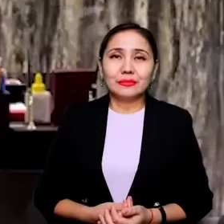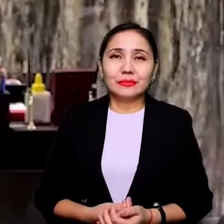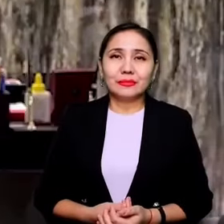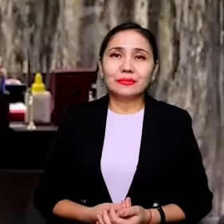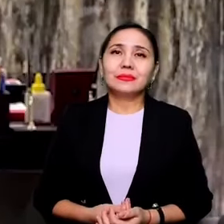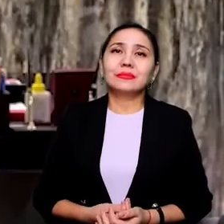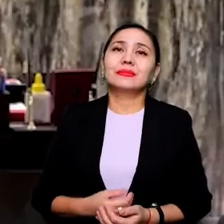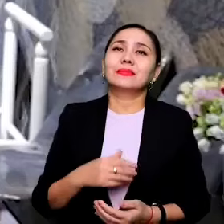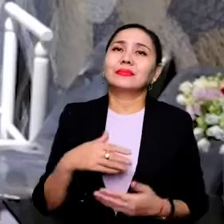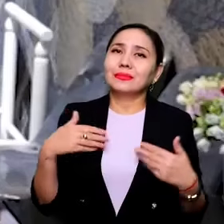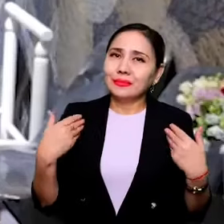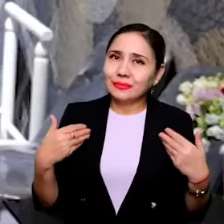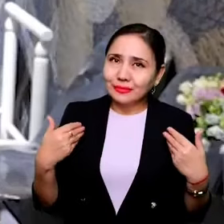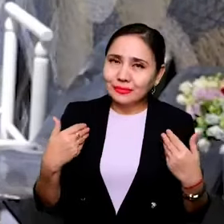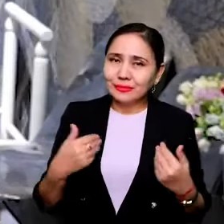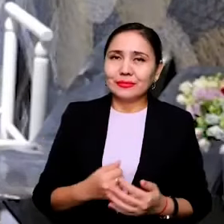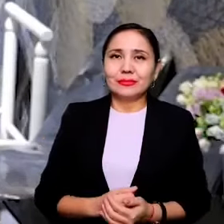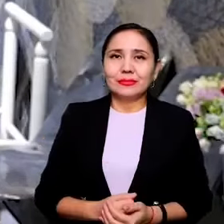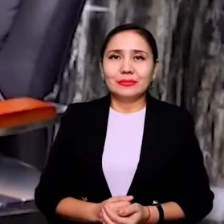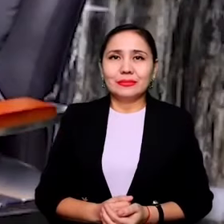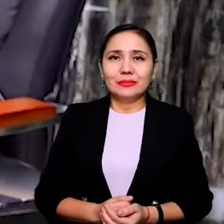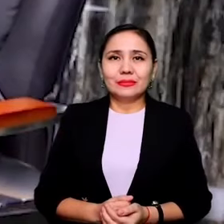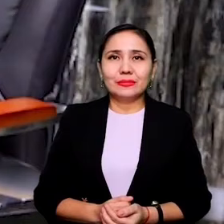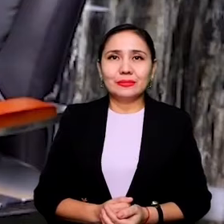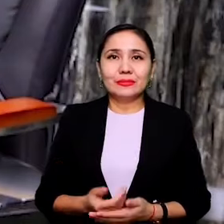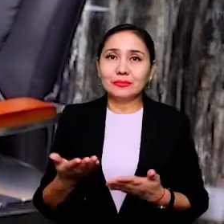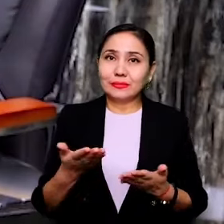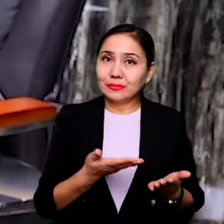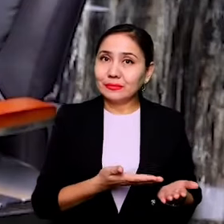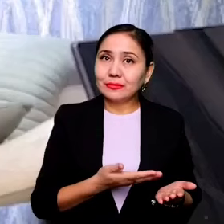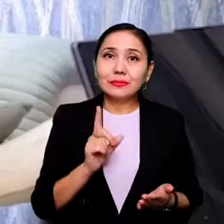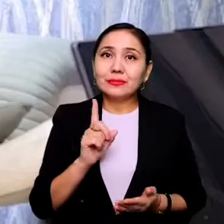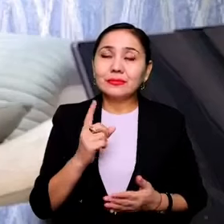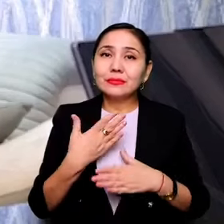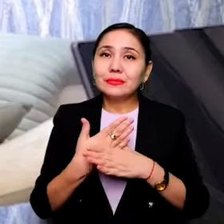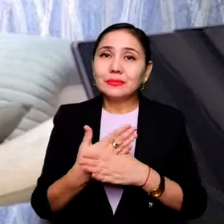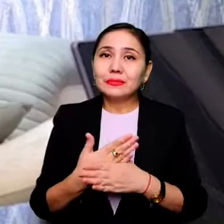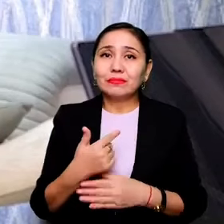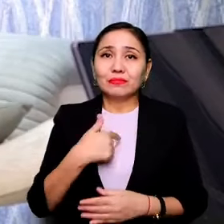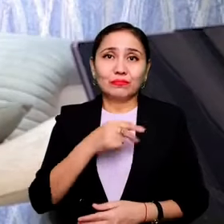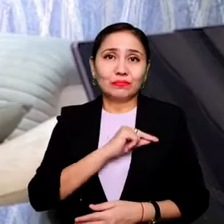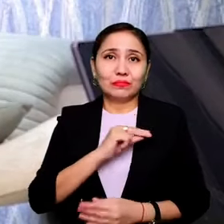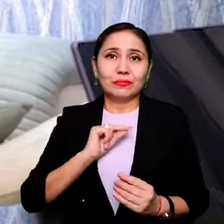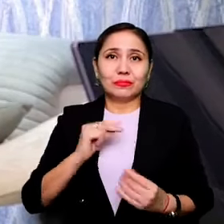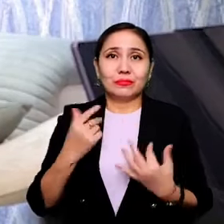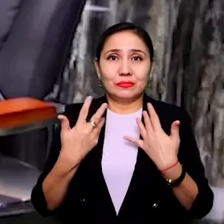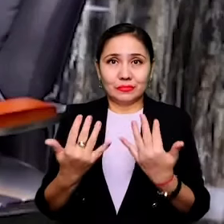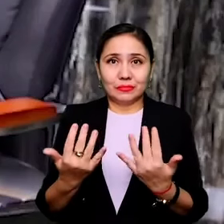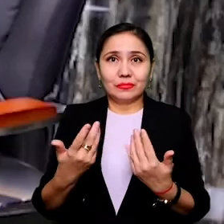Va alaykum assalom. Keling, xizmat. Suhbatga keldim.